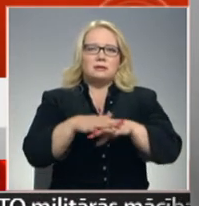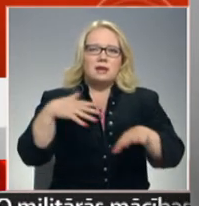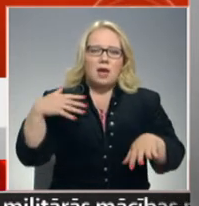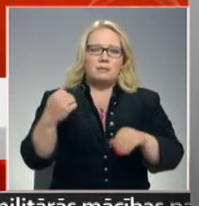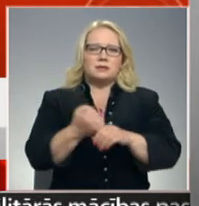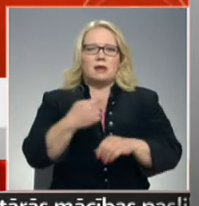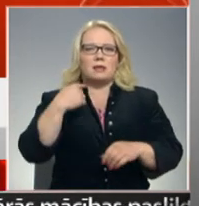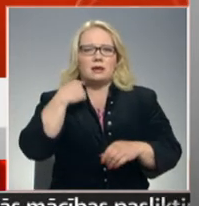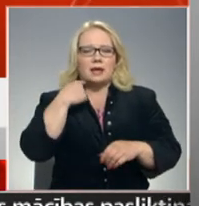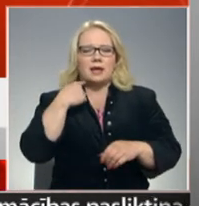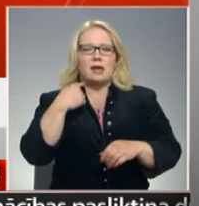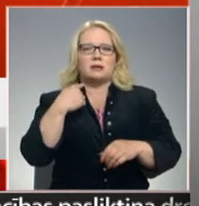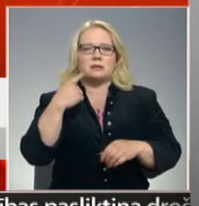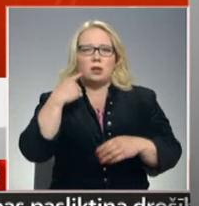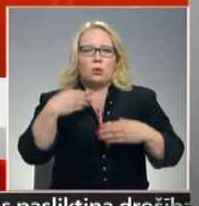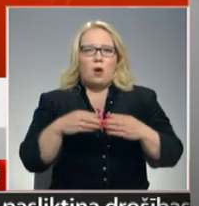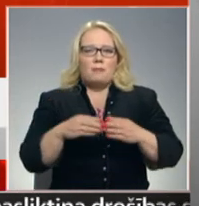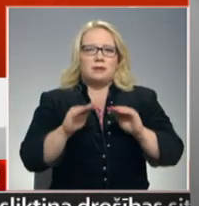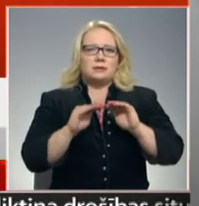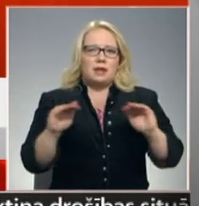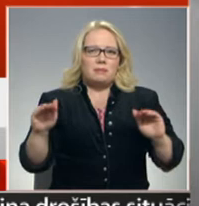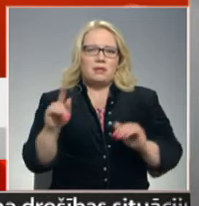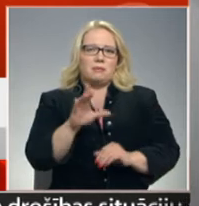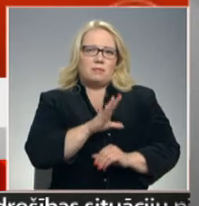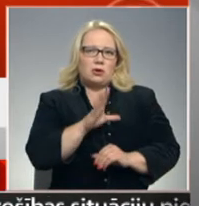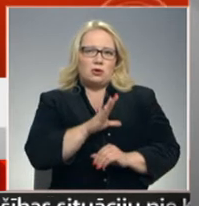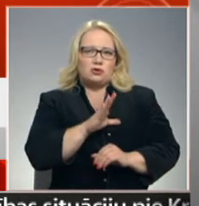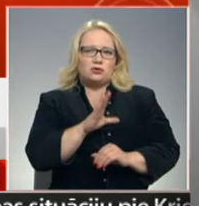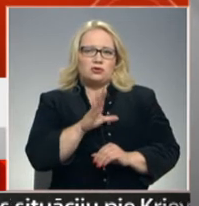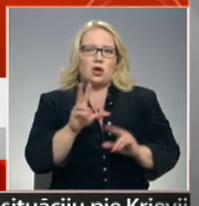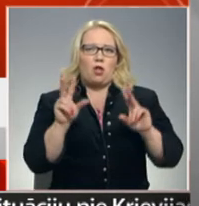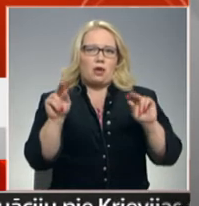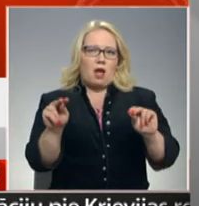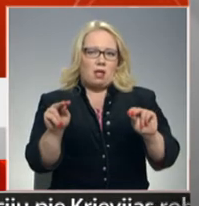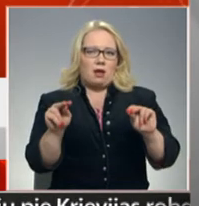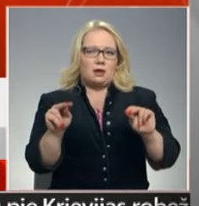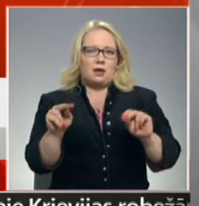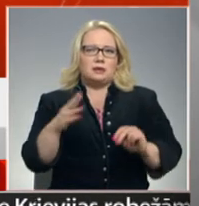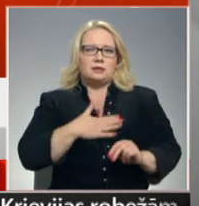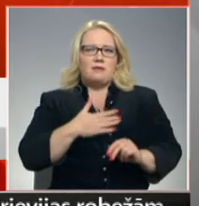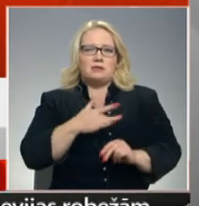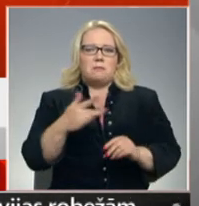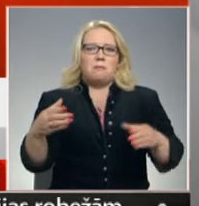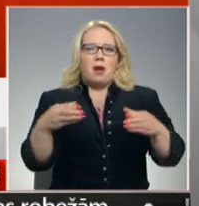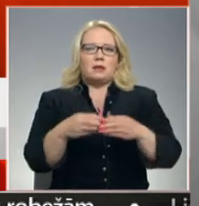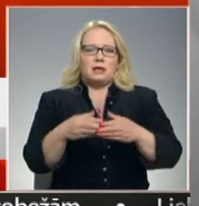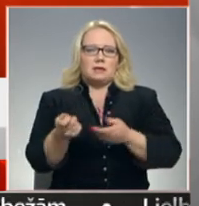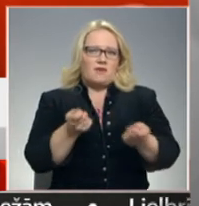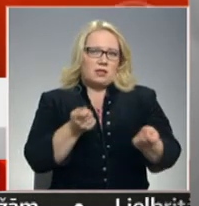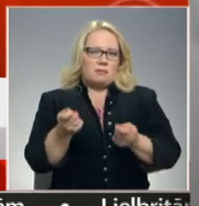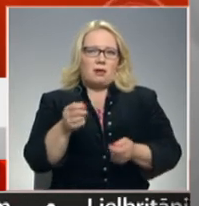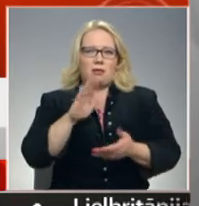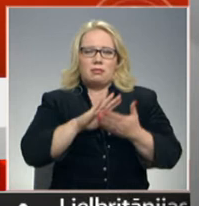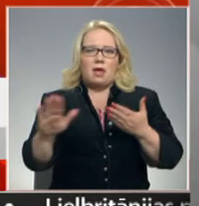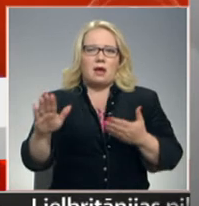arī Rīgas domas līmenī ir bijuši lojālāki savas partijas vadībai